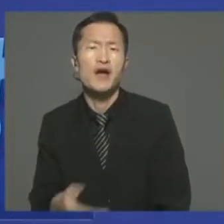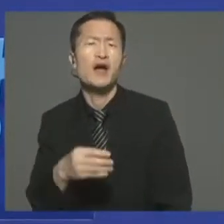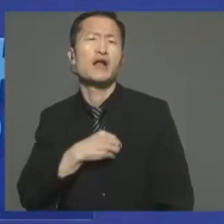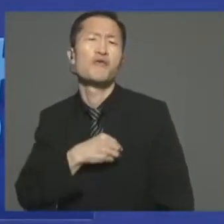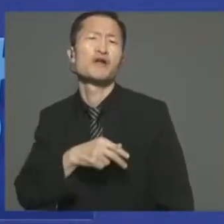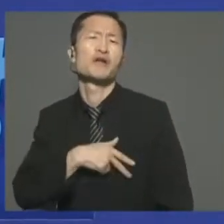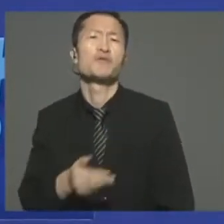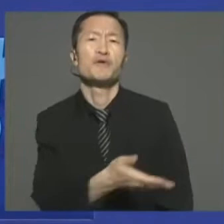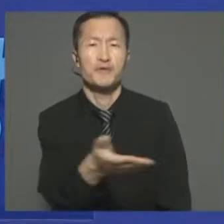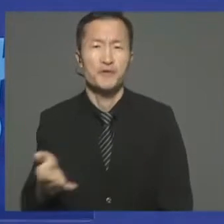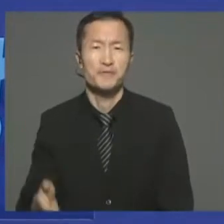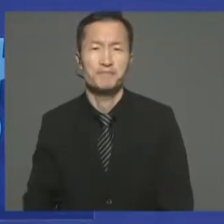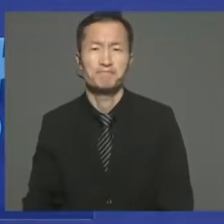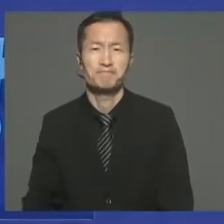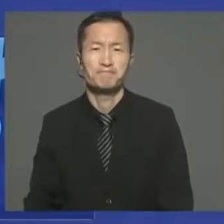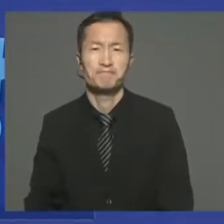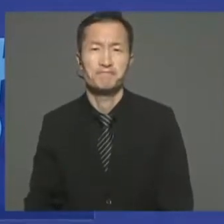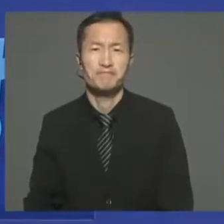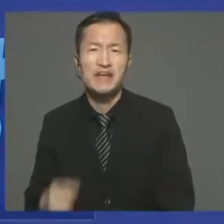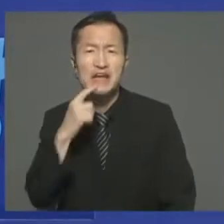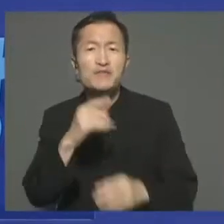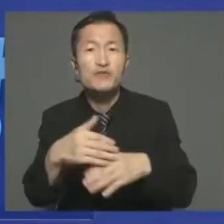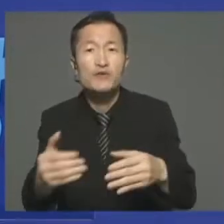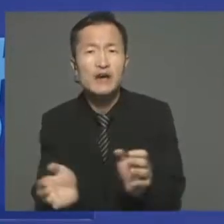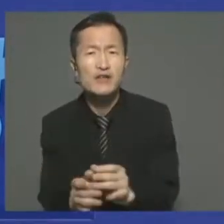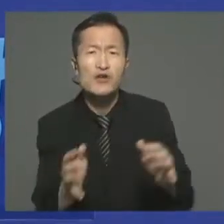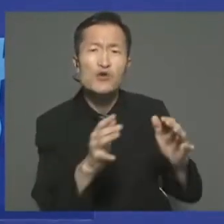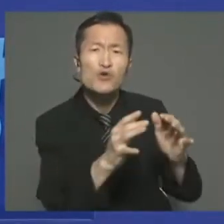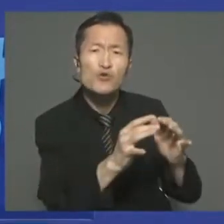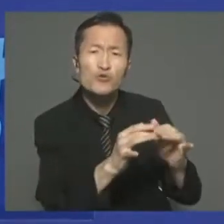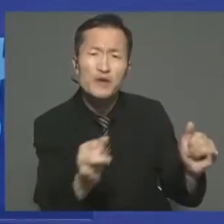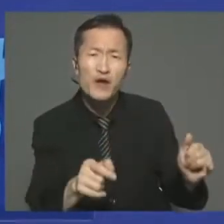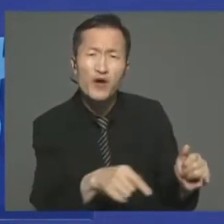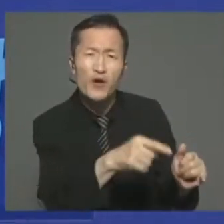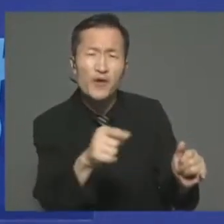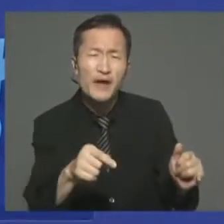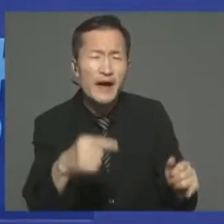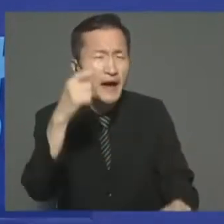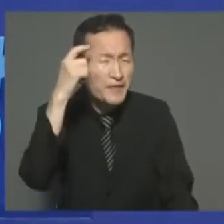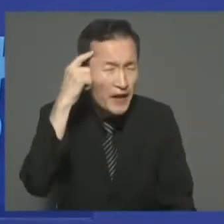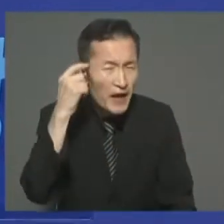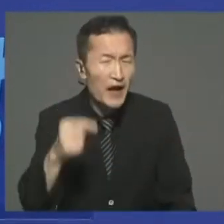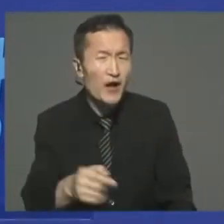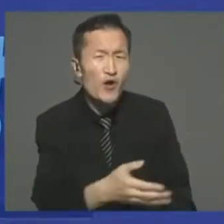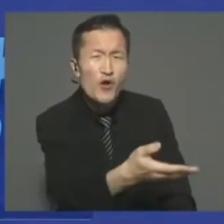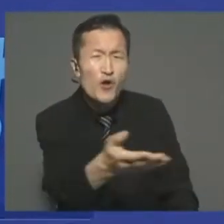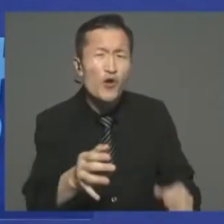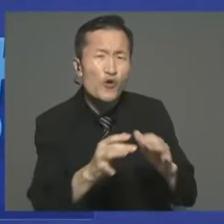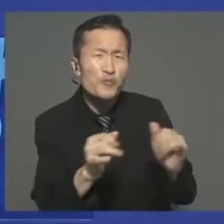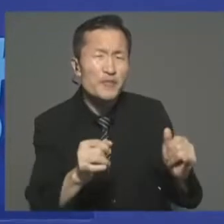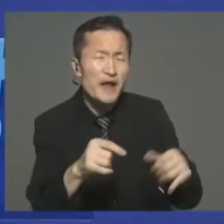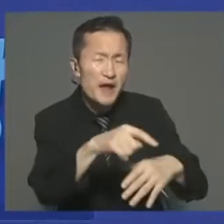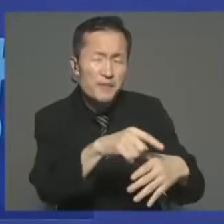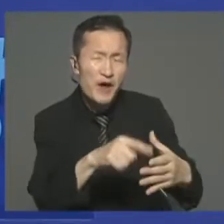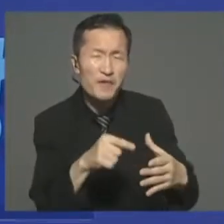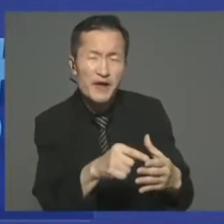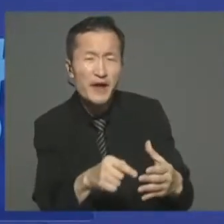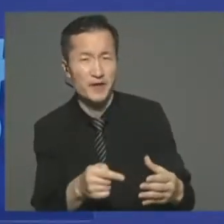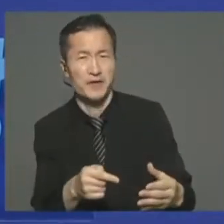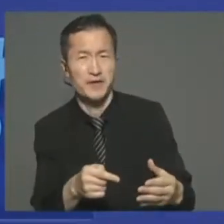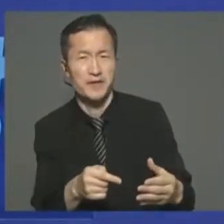여러분, 우리는 국민의 눈높이와 국민의 상식과 국민의 민심과 함께 가야 됩니다.